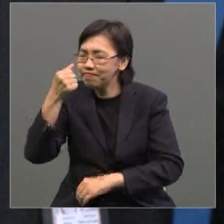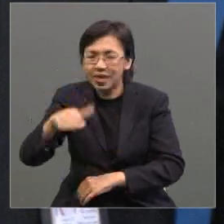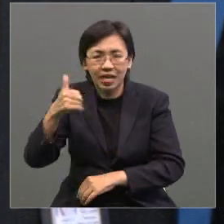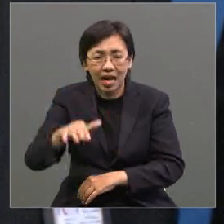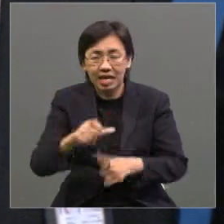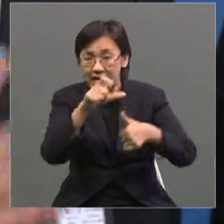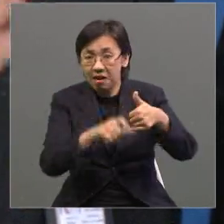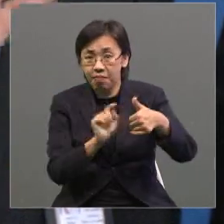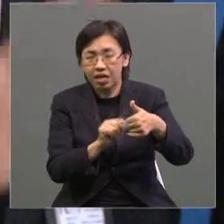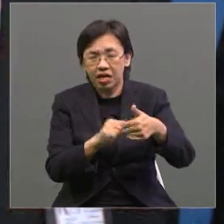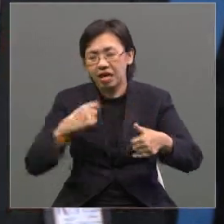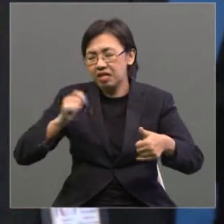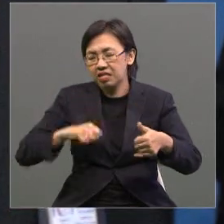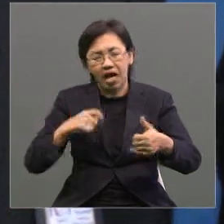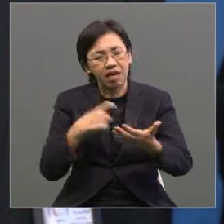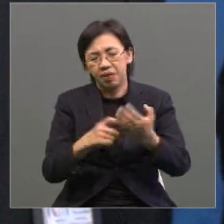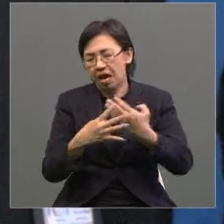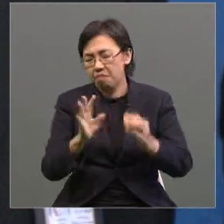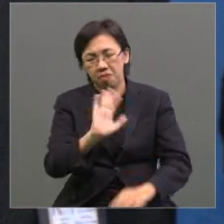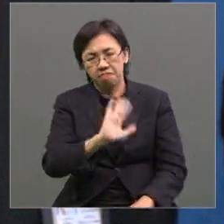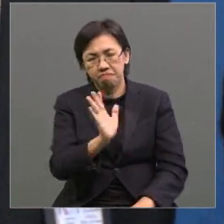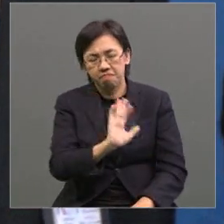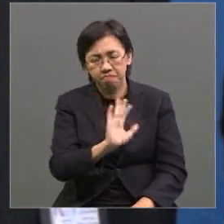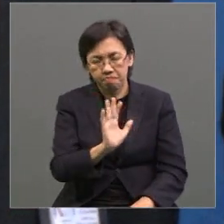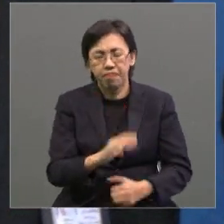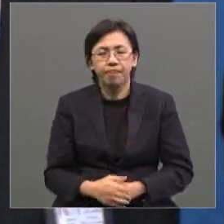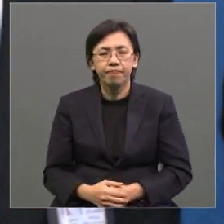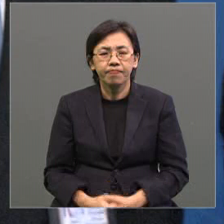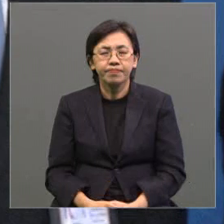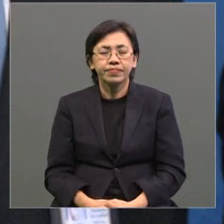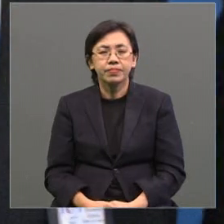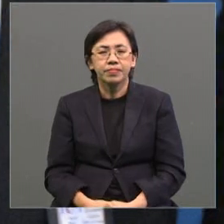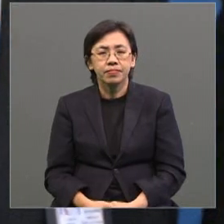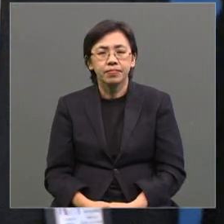ราะว่าเคสนี้ศาลไม่อนุญาตให้ประกันลองฟังเสียงดูครับ